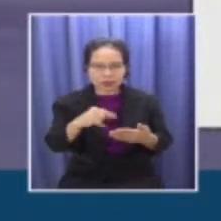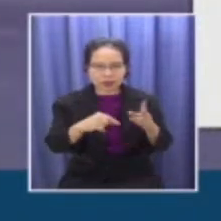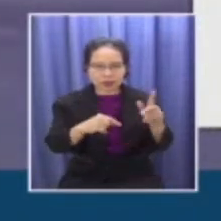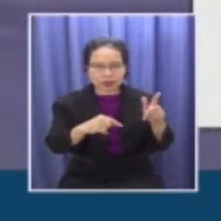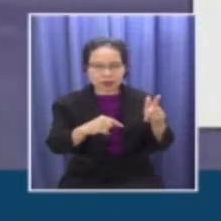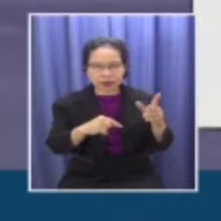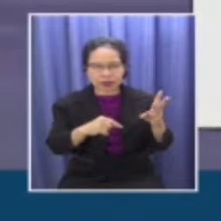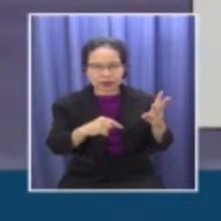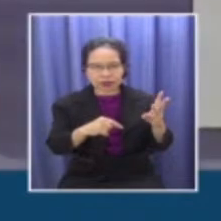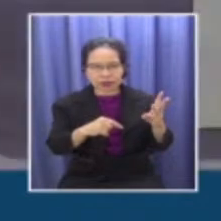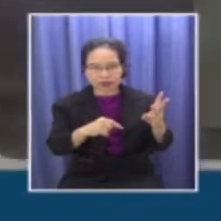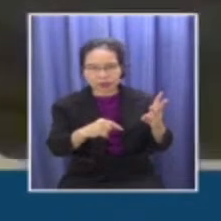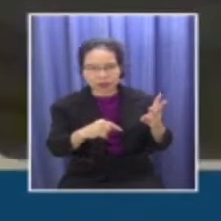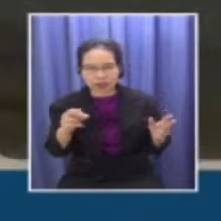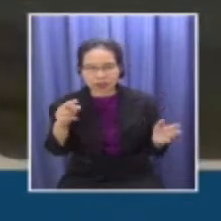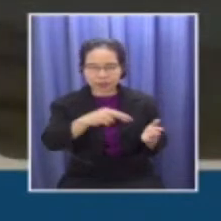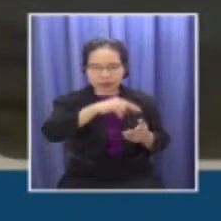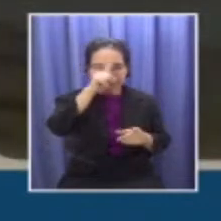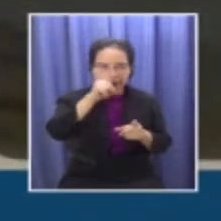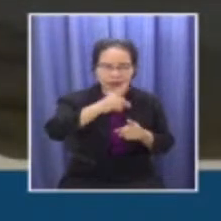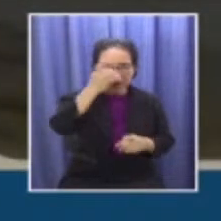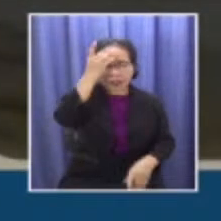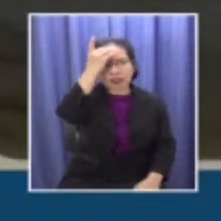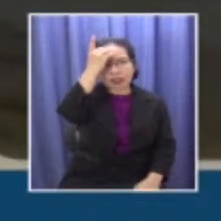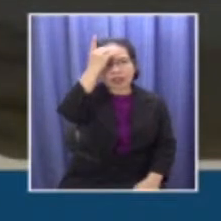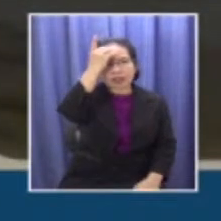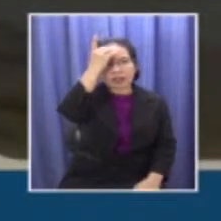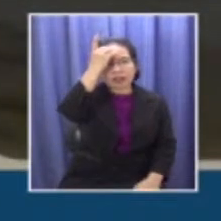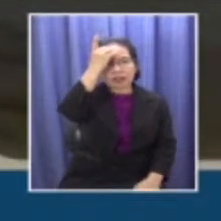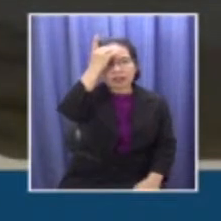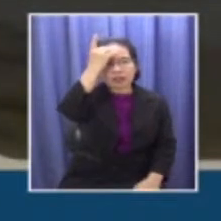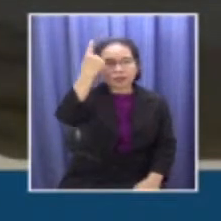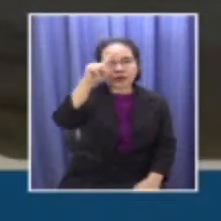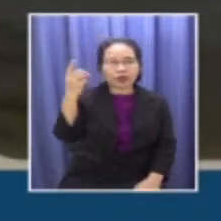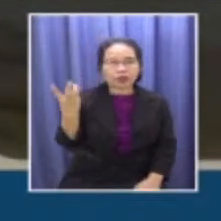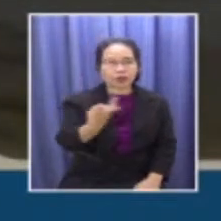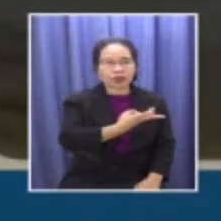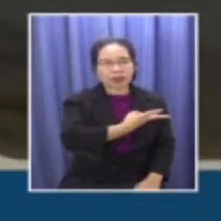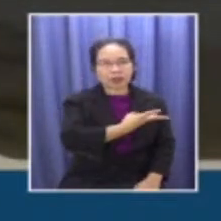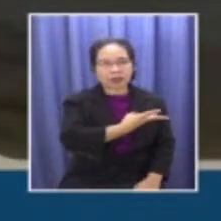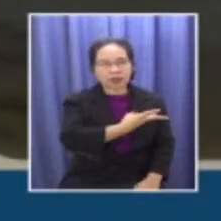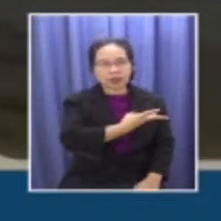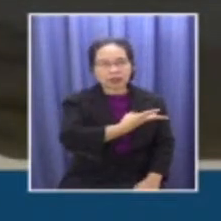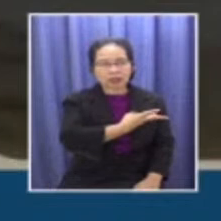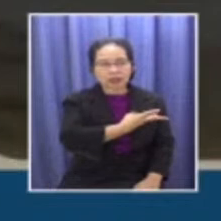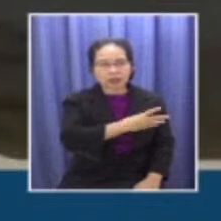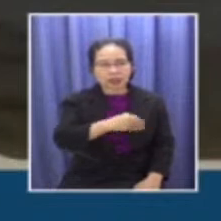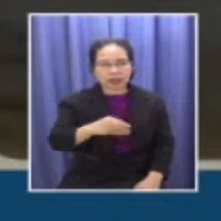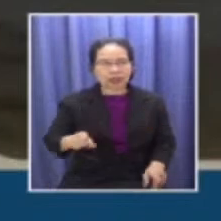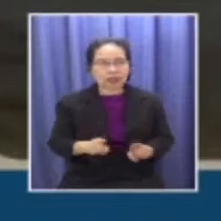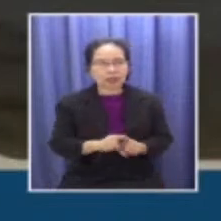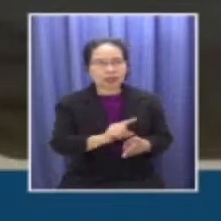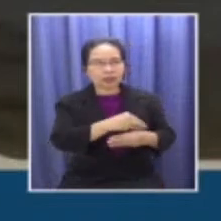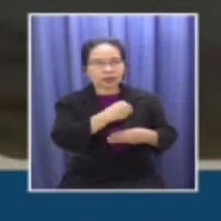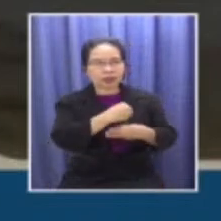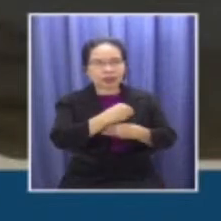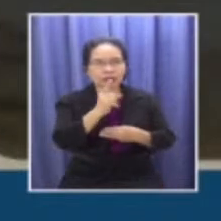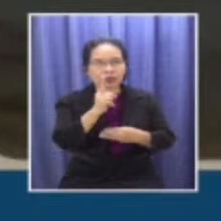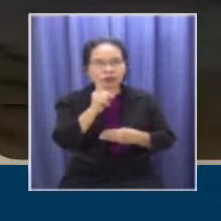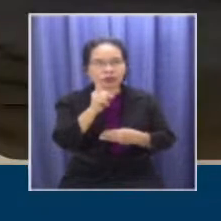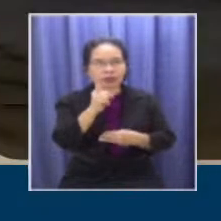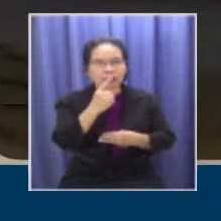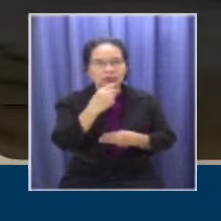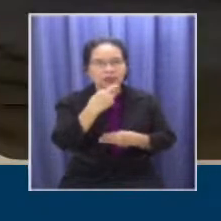na ade na Twerɛ Kronkron no reka ahemfa na Nyankopɔn abɔde nipa Nyankopɔn abɔ wɔn no afa